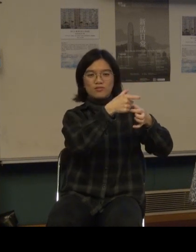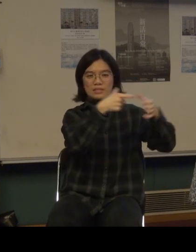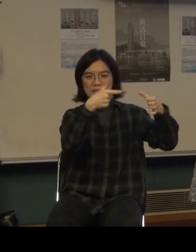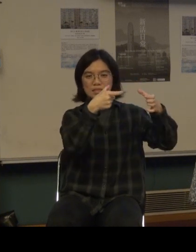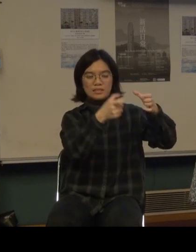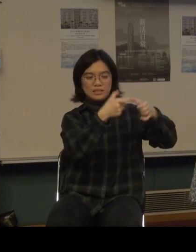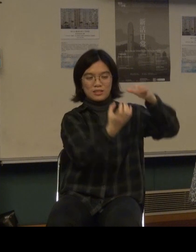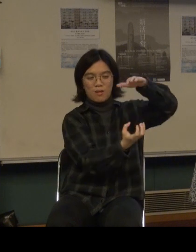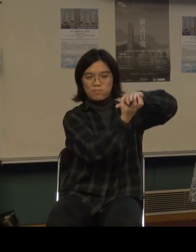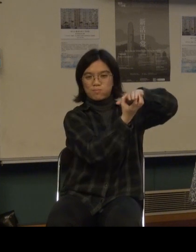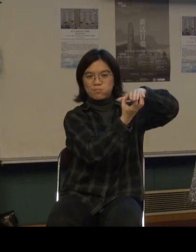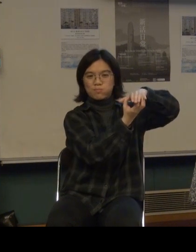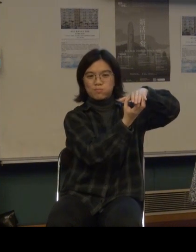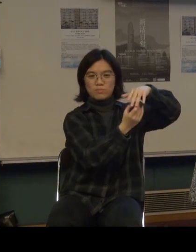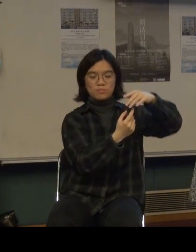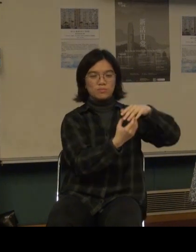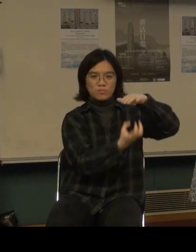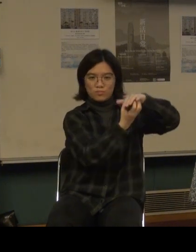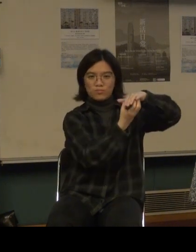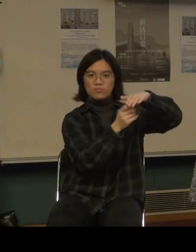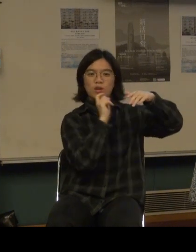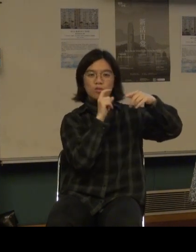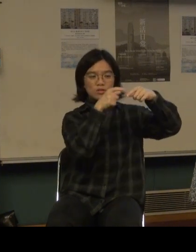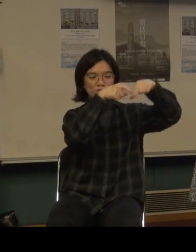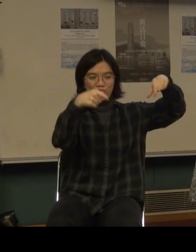嘅頂咧去頂住啲橫梁。